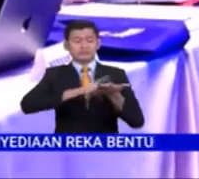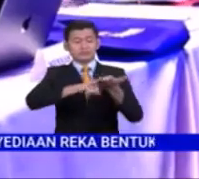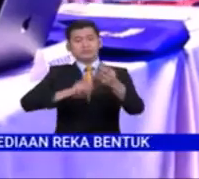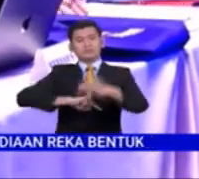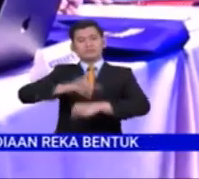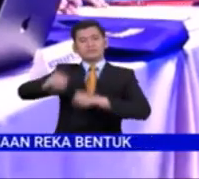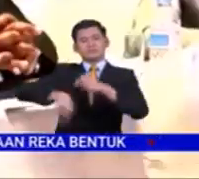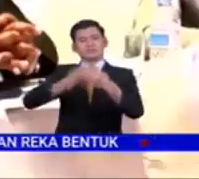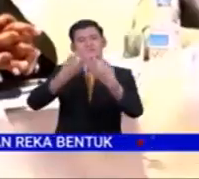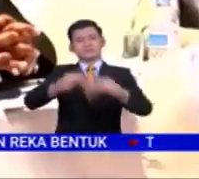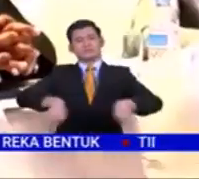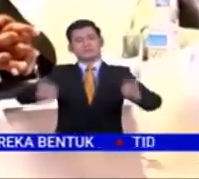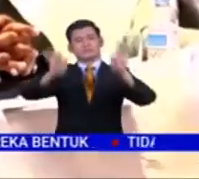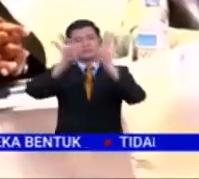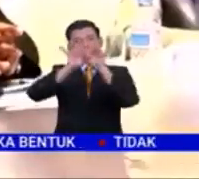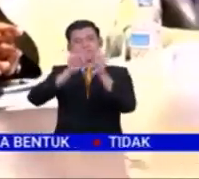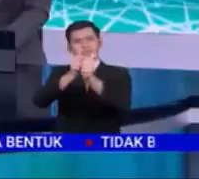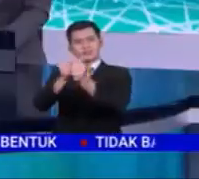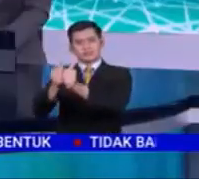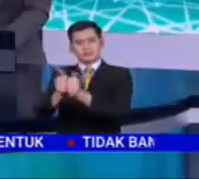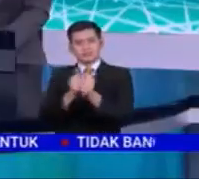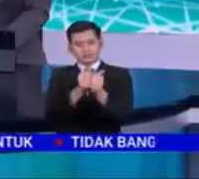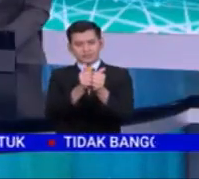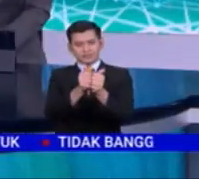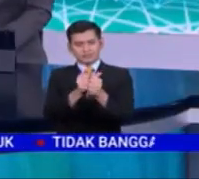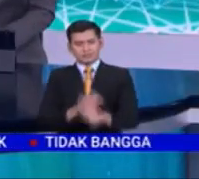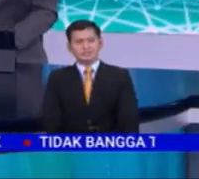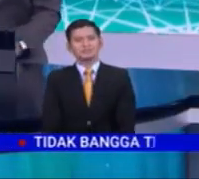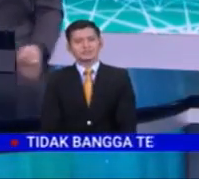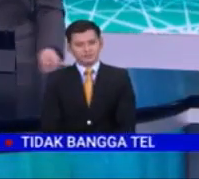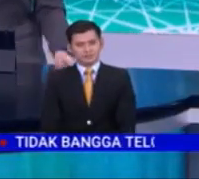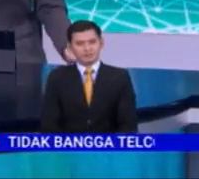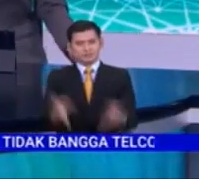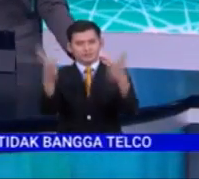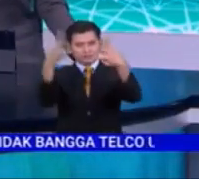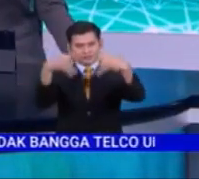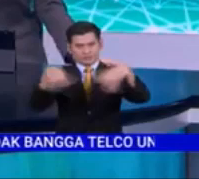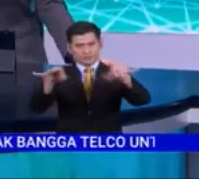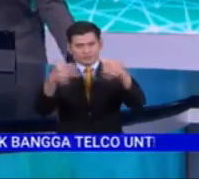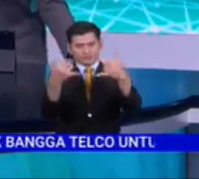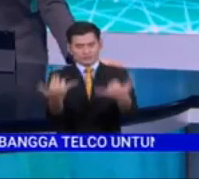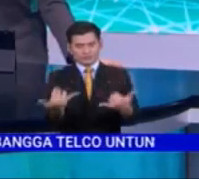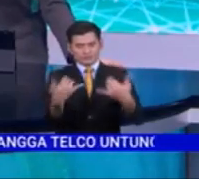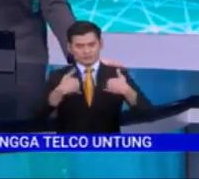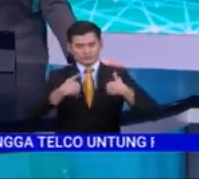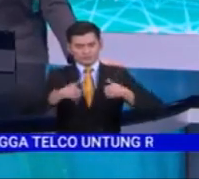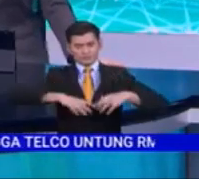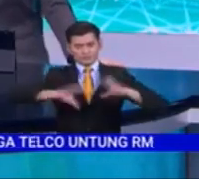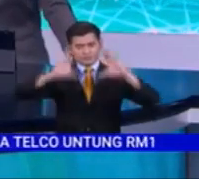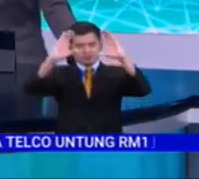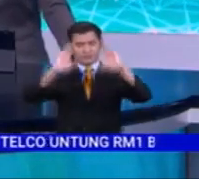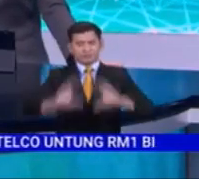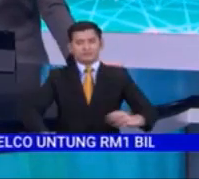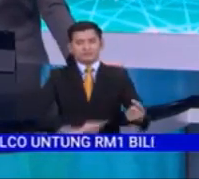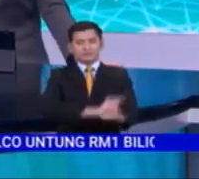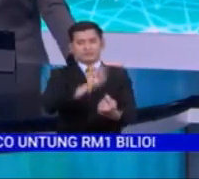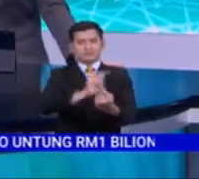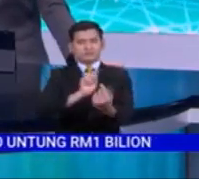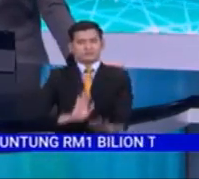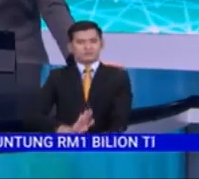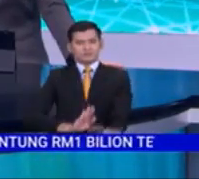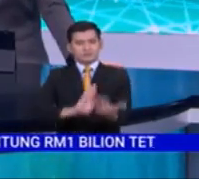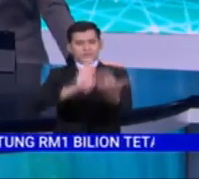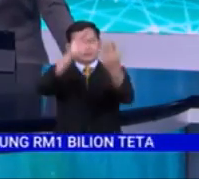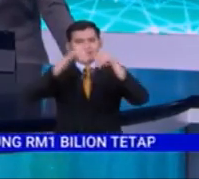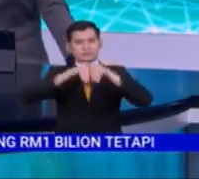isu-isu kepentingan bersama. Baik, sementara itu, ASEAN kini berada di landasan yang tepat dalam menangani pandemik